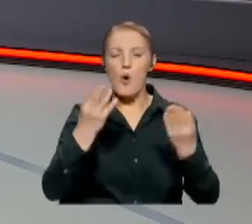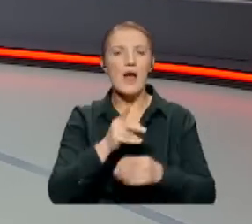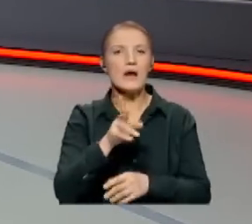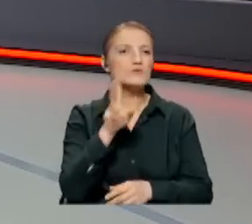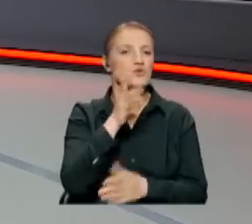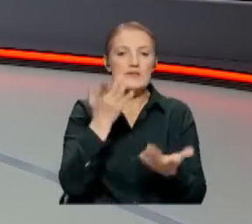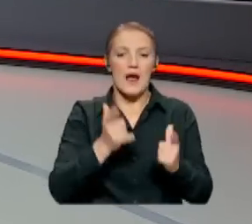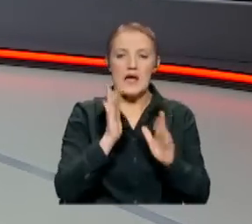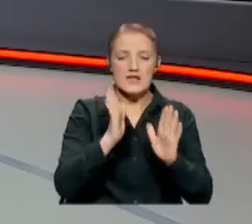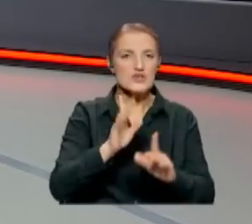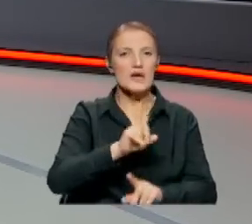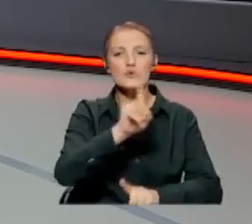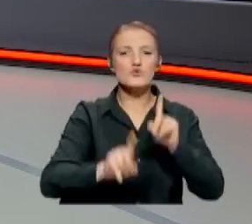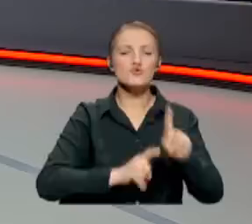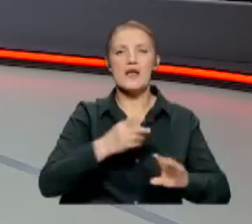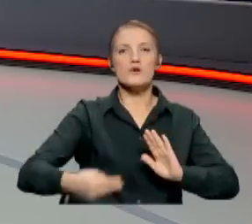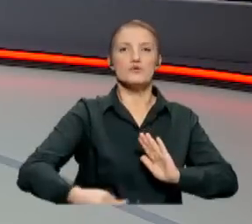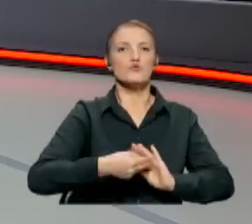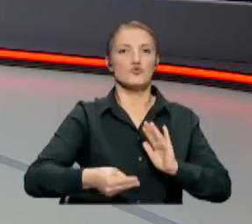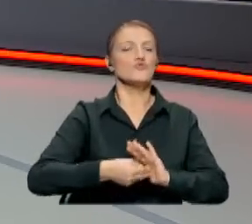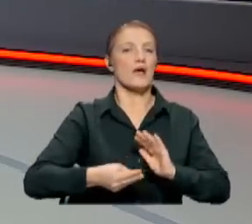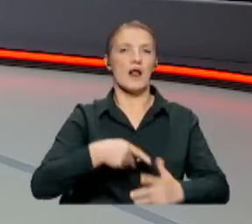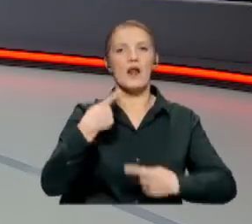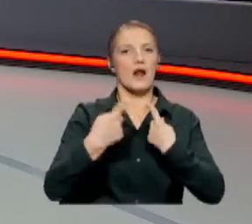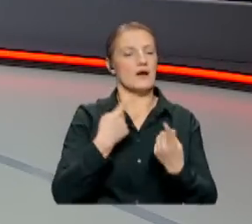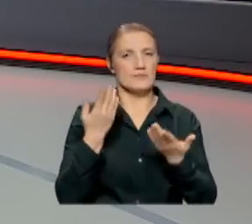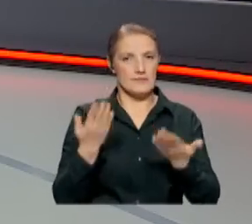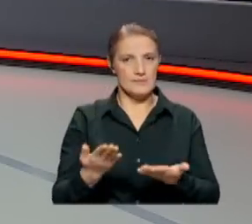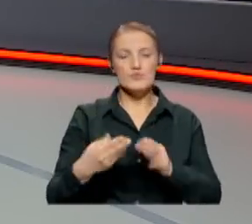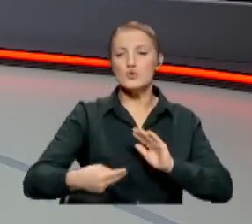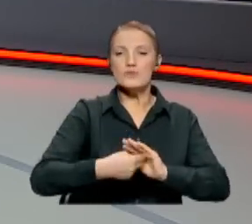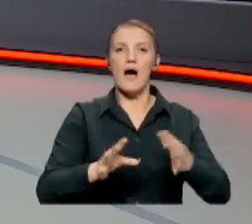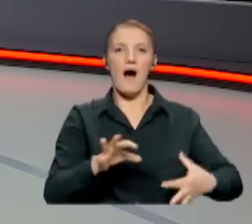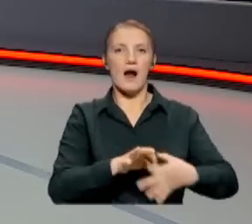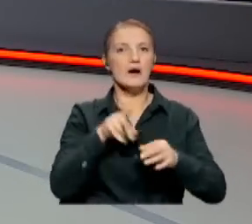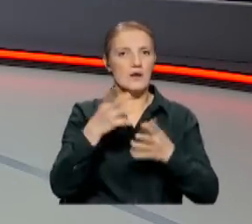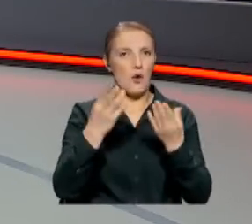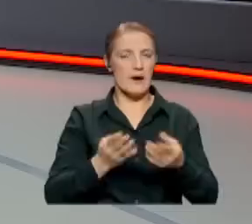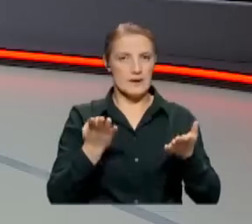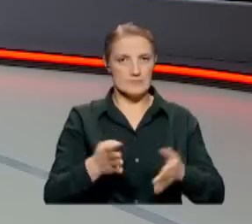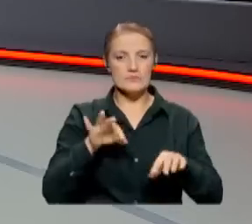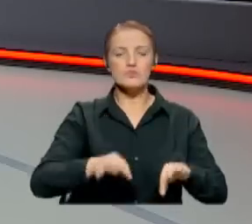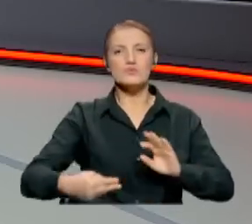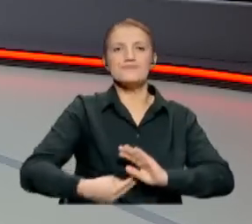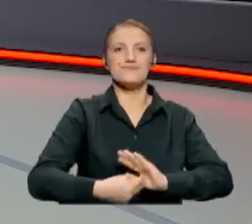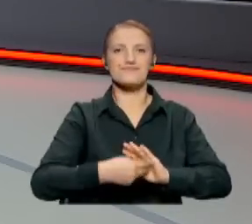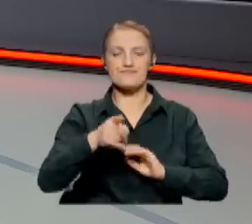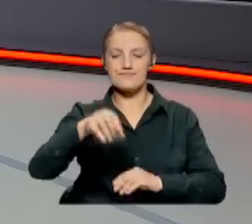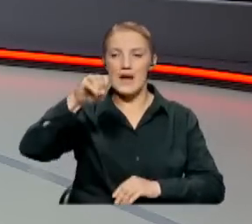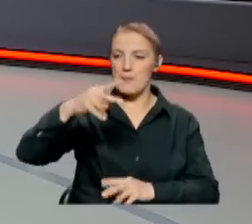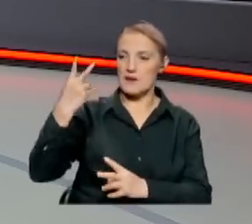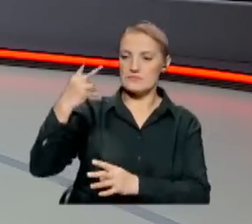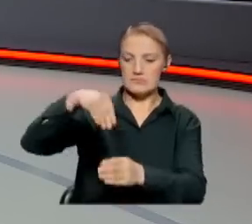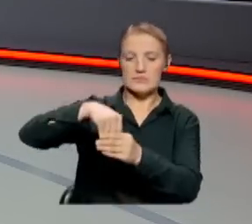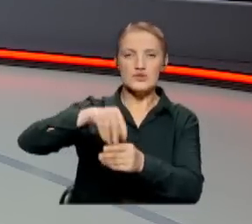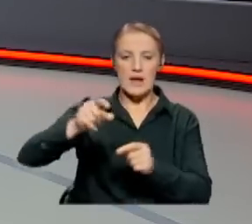varacağını bilmediğimiz zaman bir soruşturmanın da açıldı rüşvet iddialarına gelelim rüşvet iddialarıyla ilgili olarak burşit dallarını AK